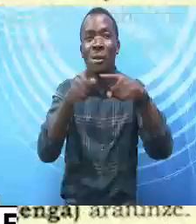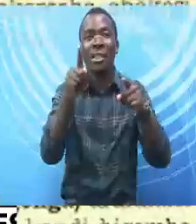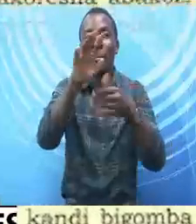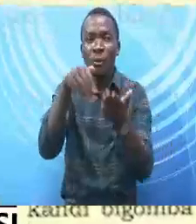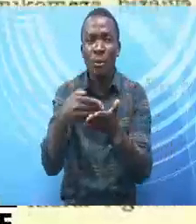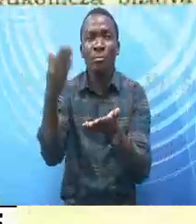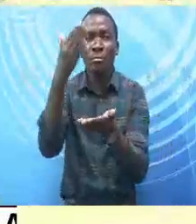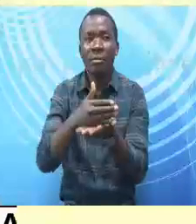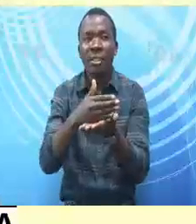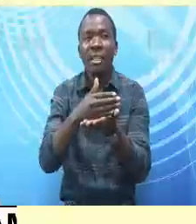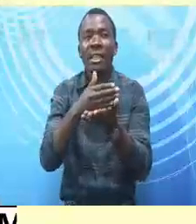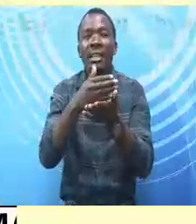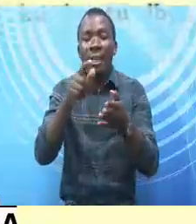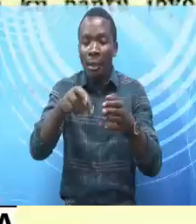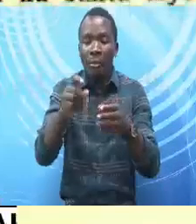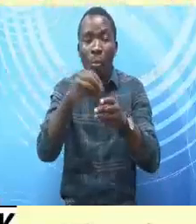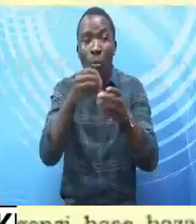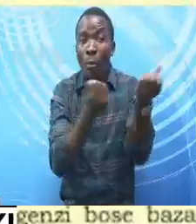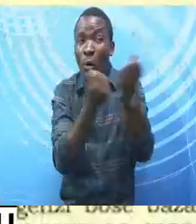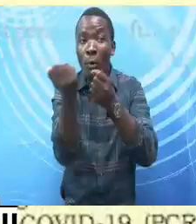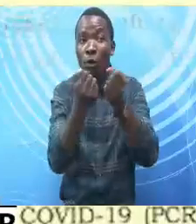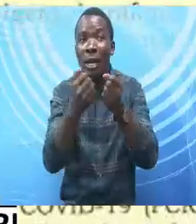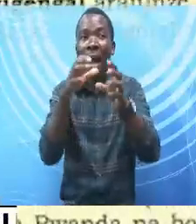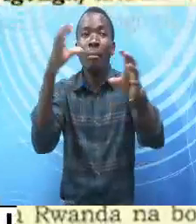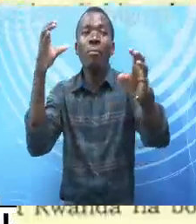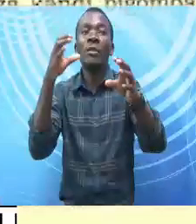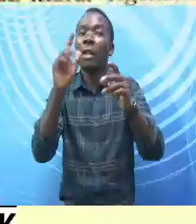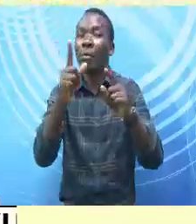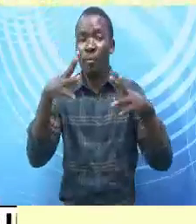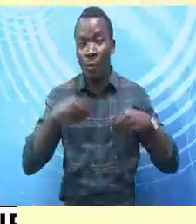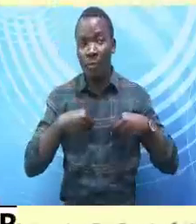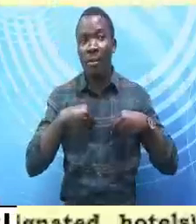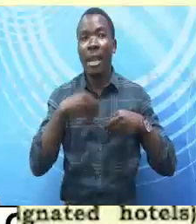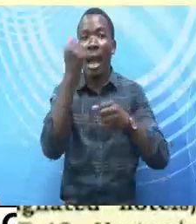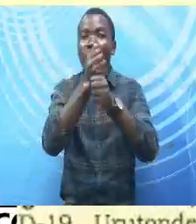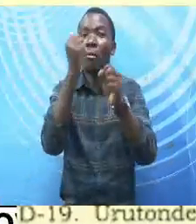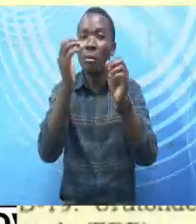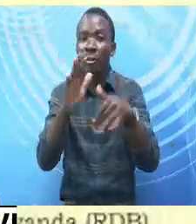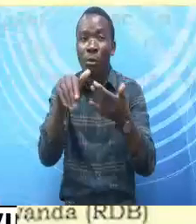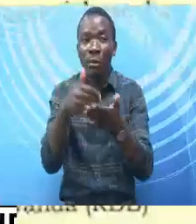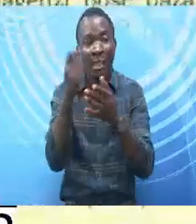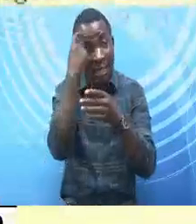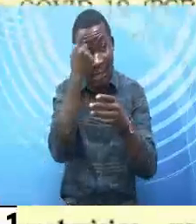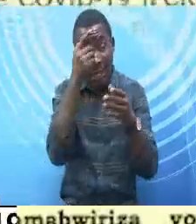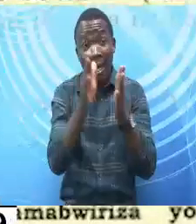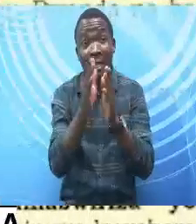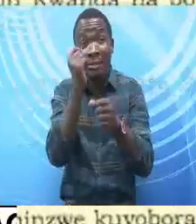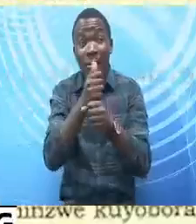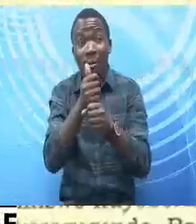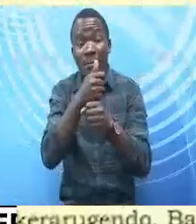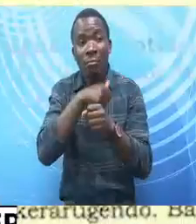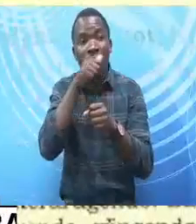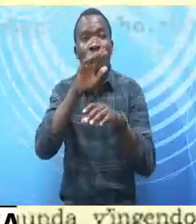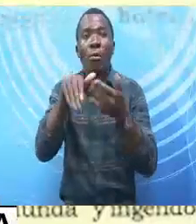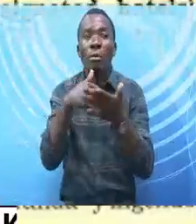zirabujijwe, ingendo mu modoka zitwara abantu mu buryo bwa rusange zirabujijwe. Abakozi bose baba ba leta n'abikorera bazakomeza gukorera mu